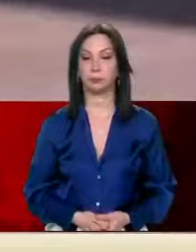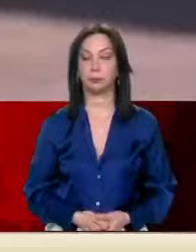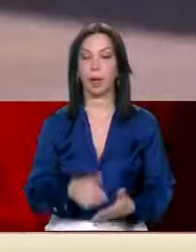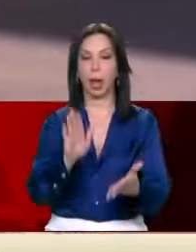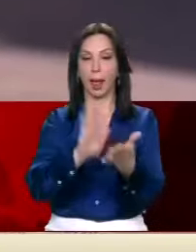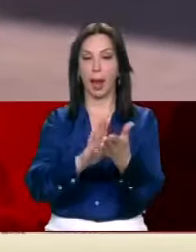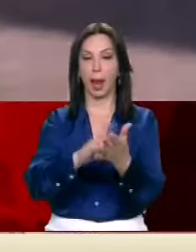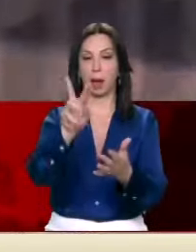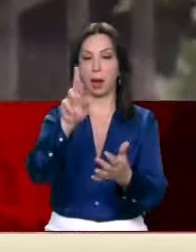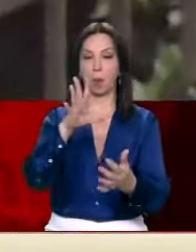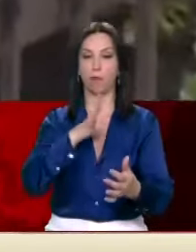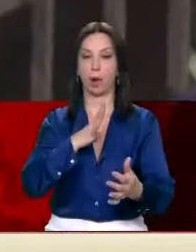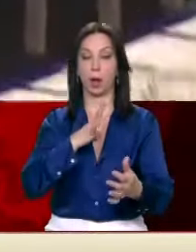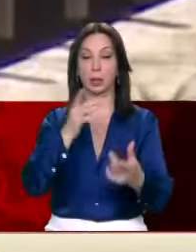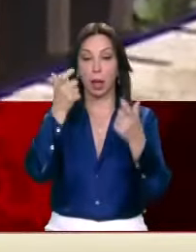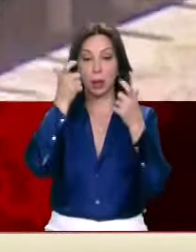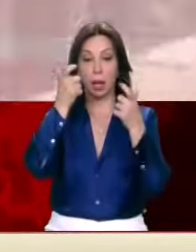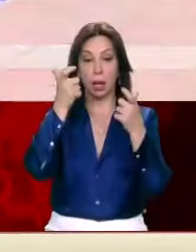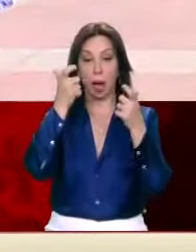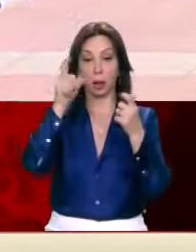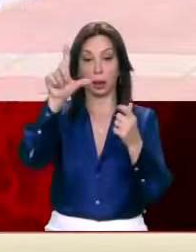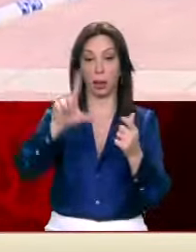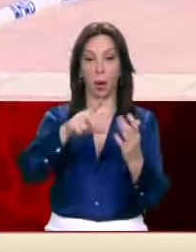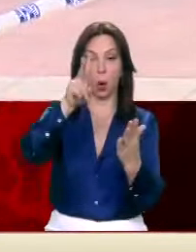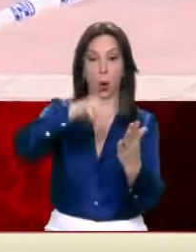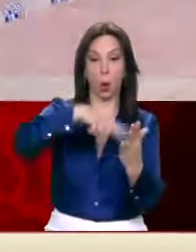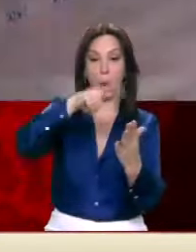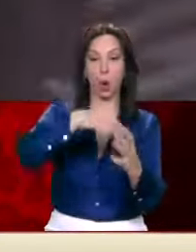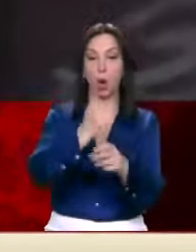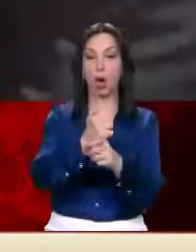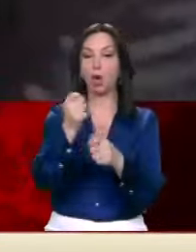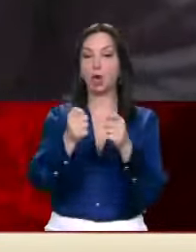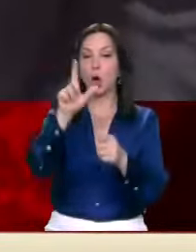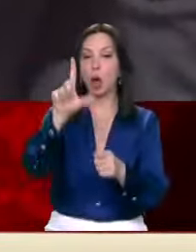Eline raporları aldı, dikkatlice okudu, görevlilere sorular sordu.